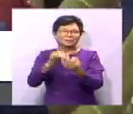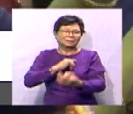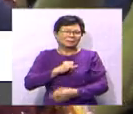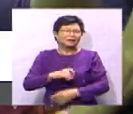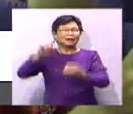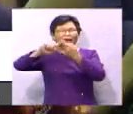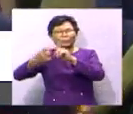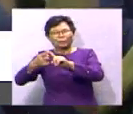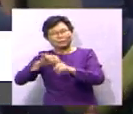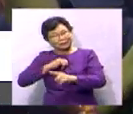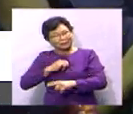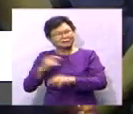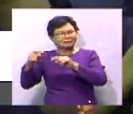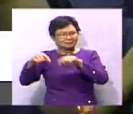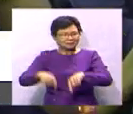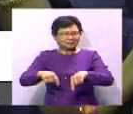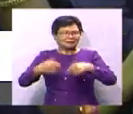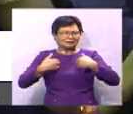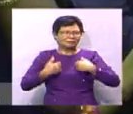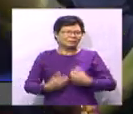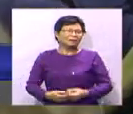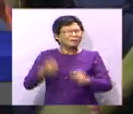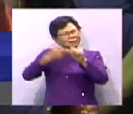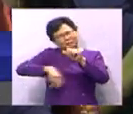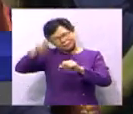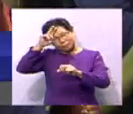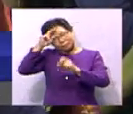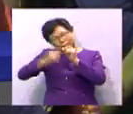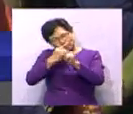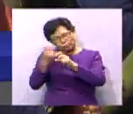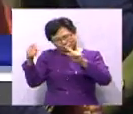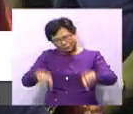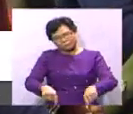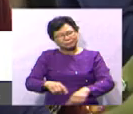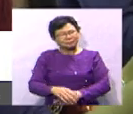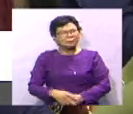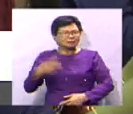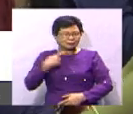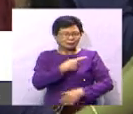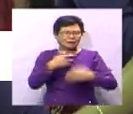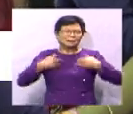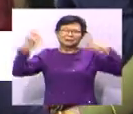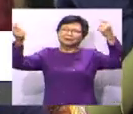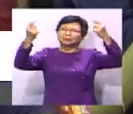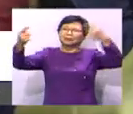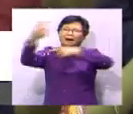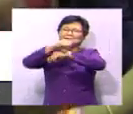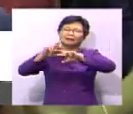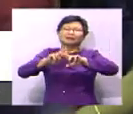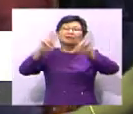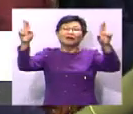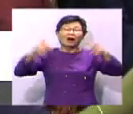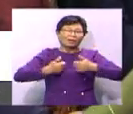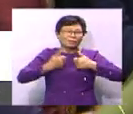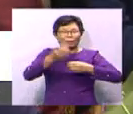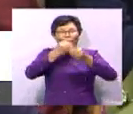and then kawan-kawan saya ada kat sini lah. So every year kita ada datang sini. Kita ada celebrate hari raya sebab makanan di